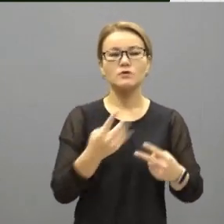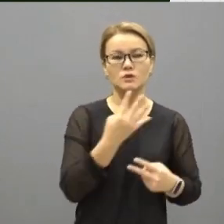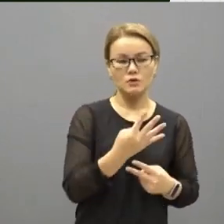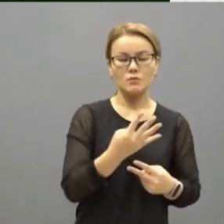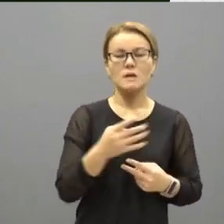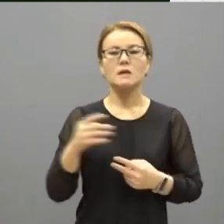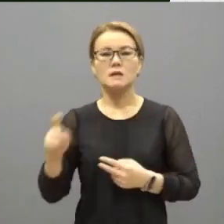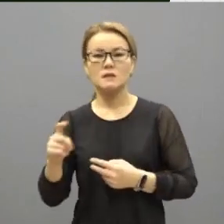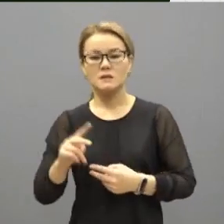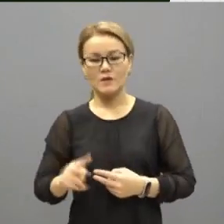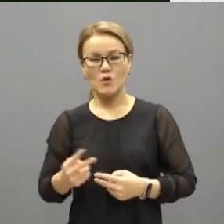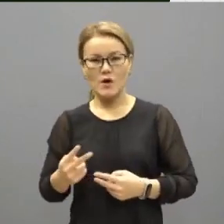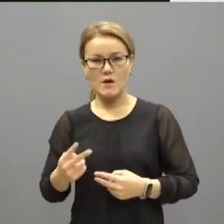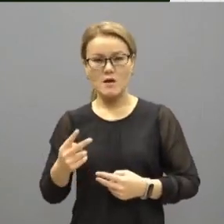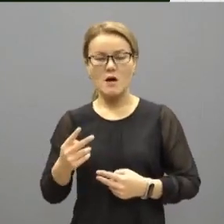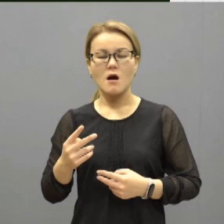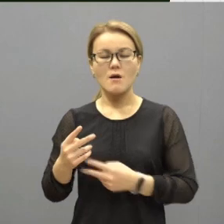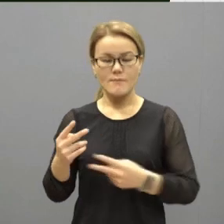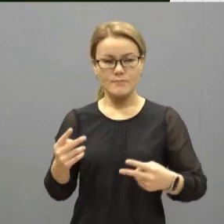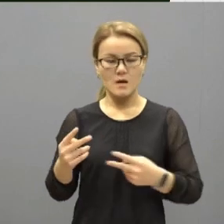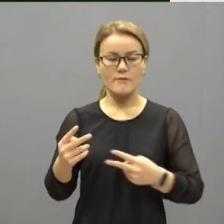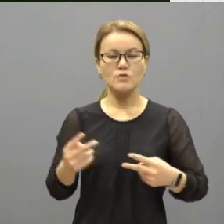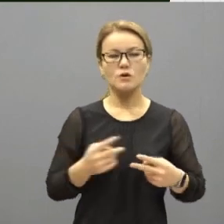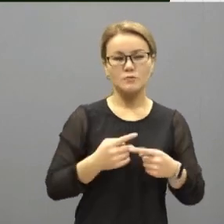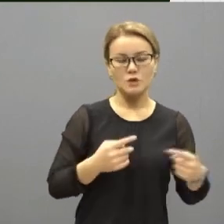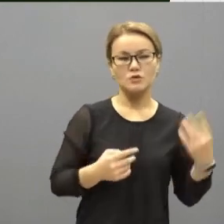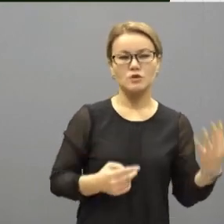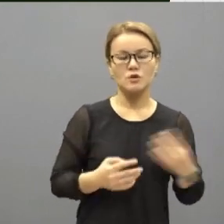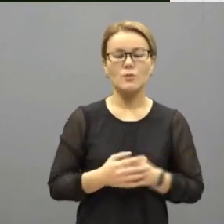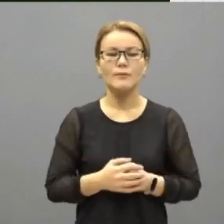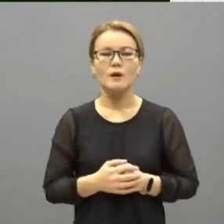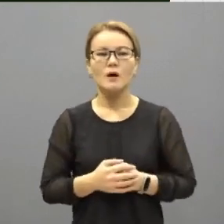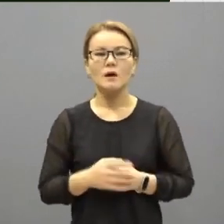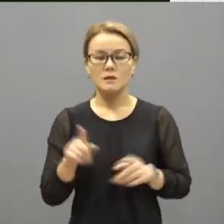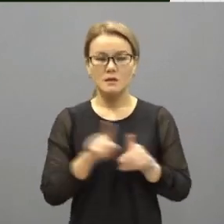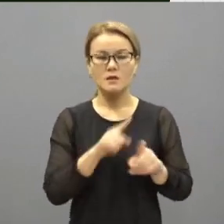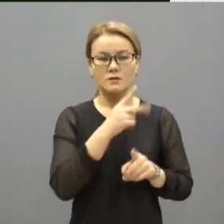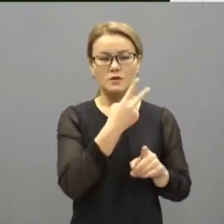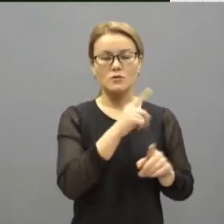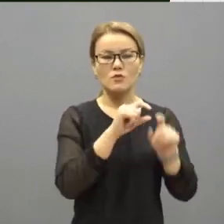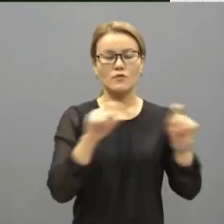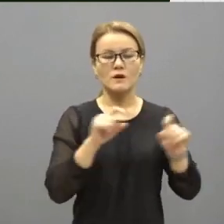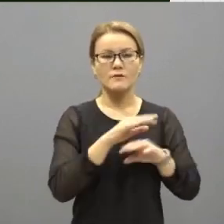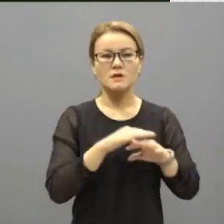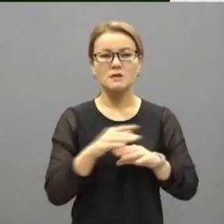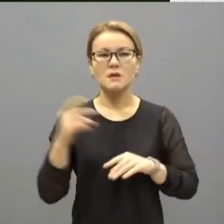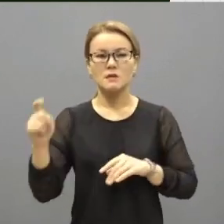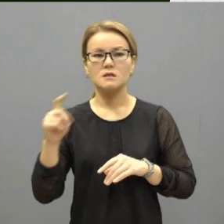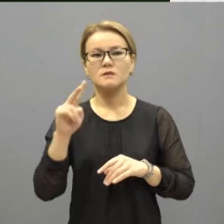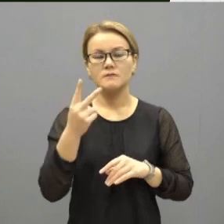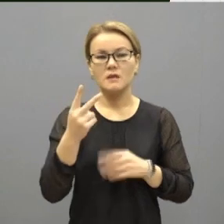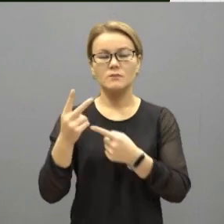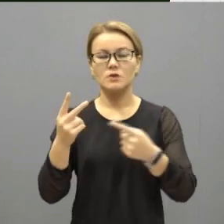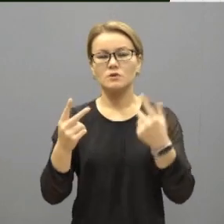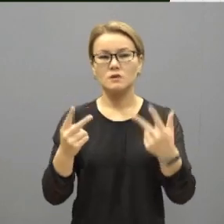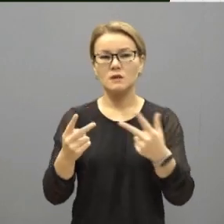4. Также решаем и второе уравнение. Переносим число 3 через знак равно, меняем ему знак на